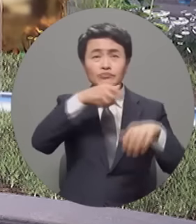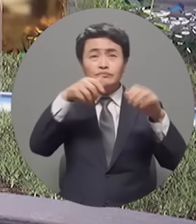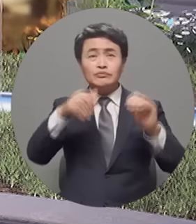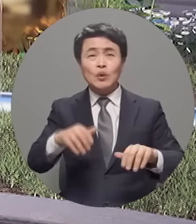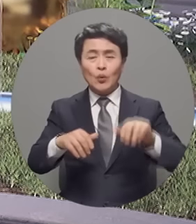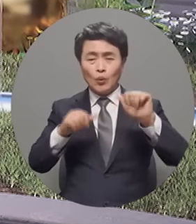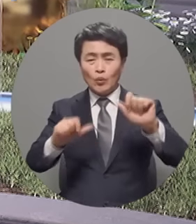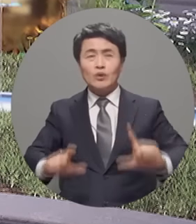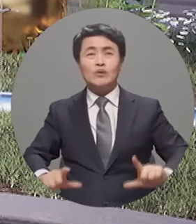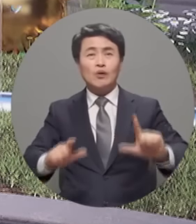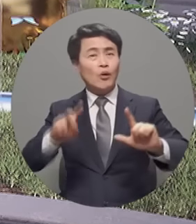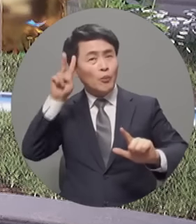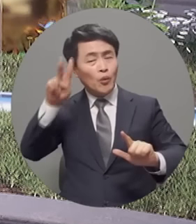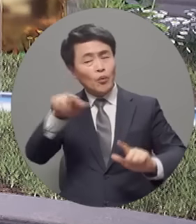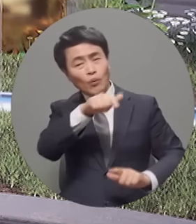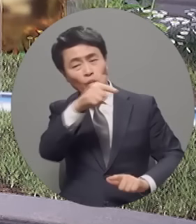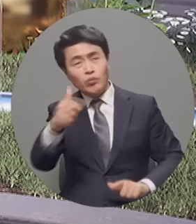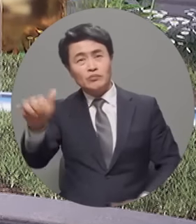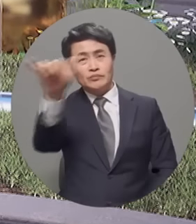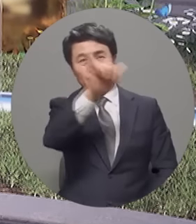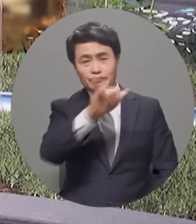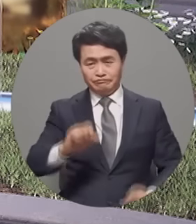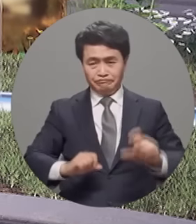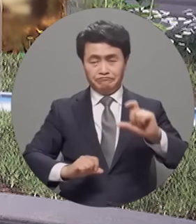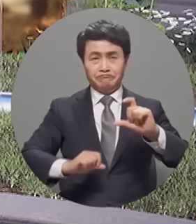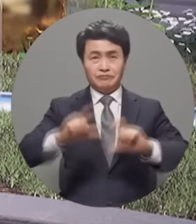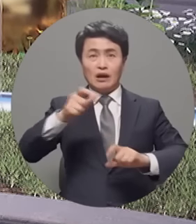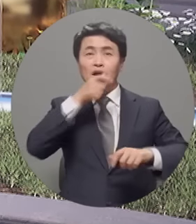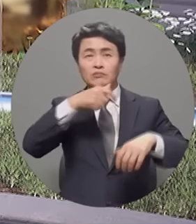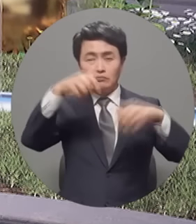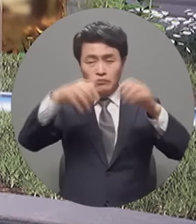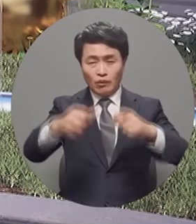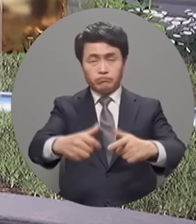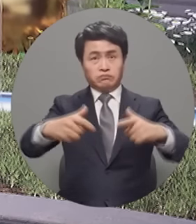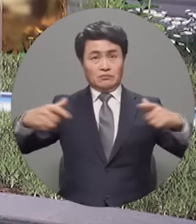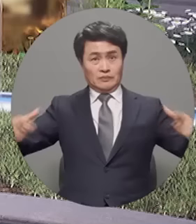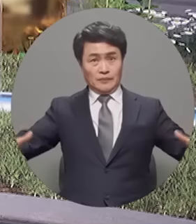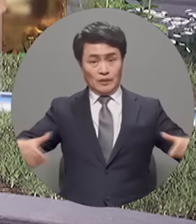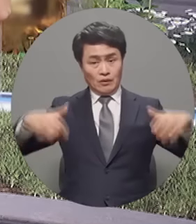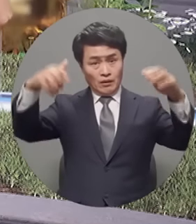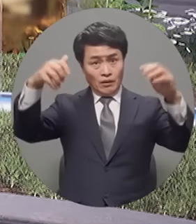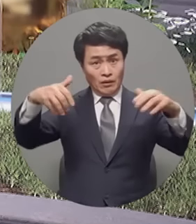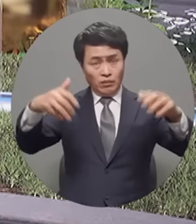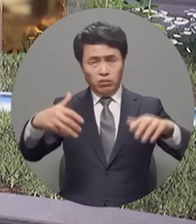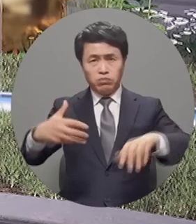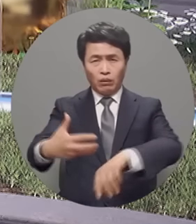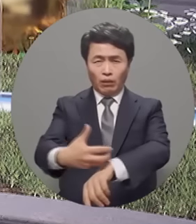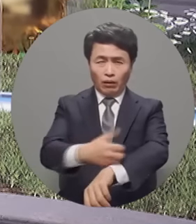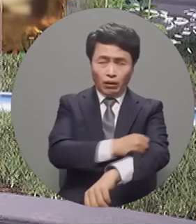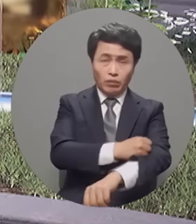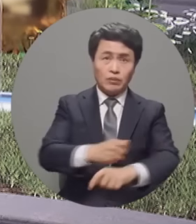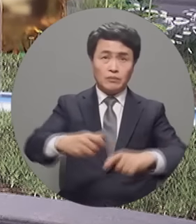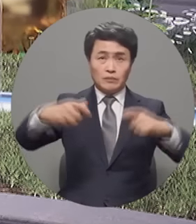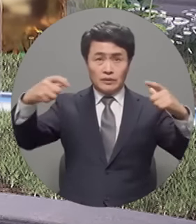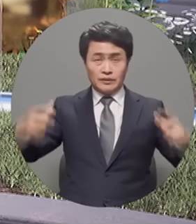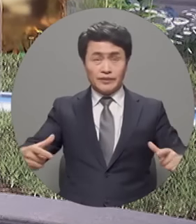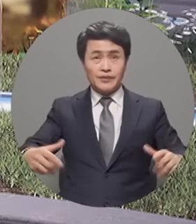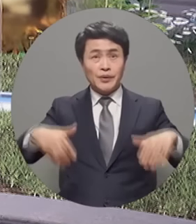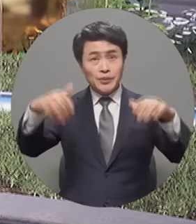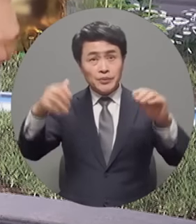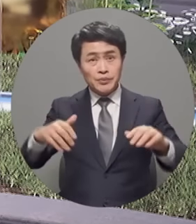어린이날인 모레 오후가 되면 전국 대부분 지방으로 비가 확대되겠고요. 빗줄기가 강해지겠습니다. 이번 비는